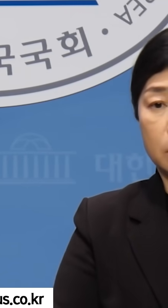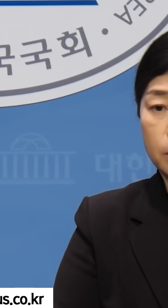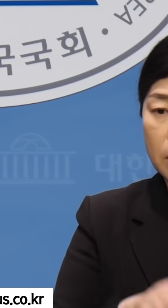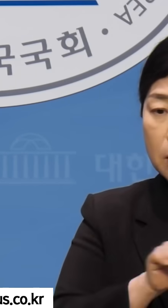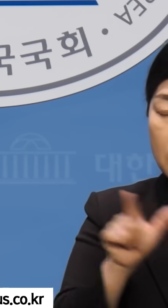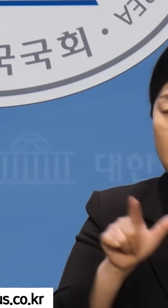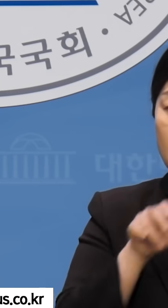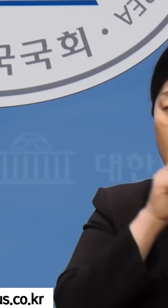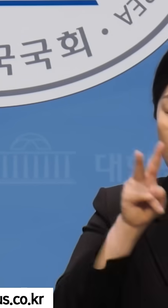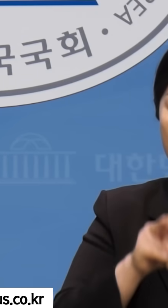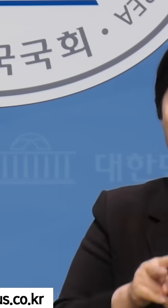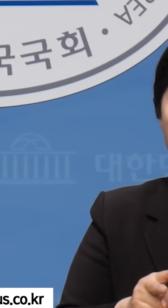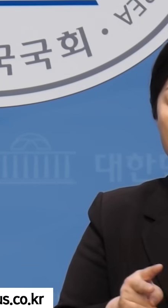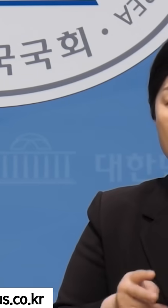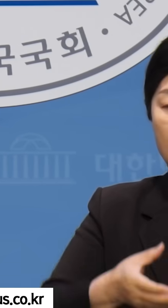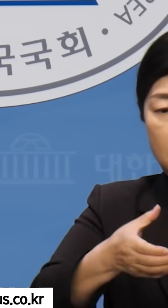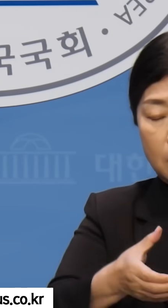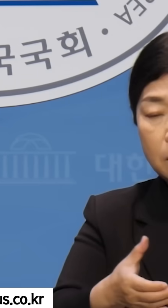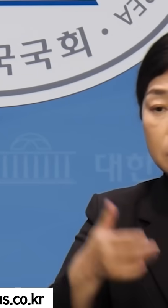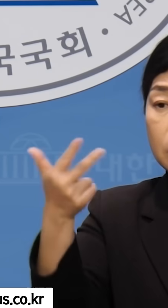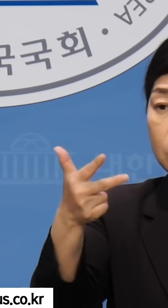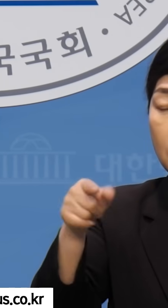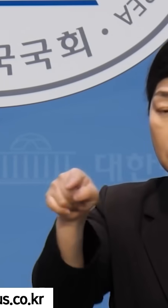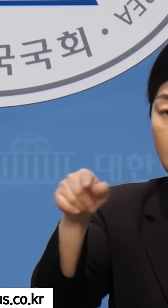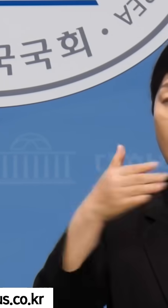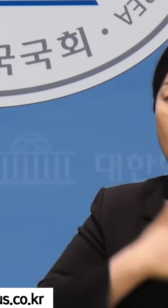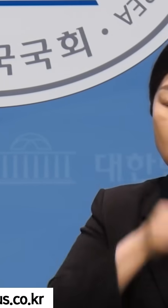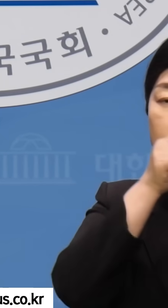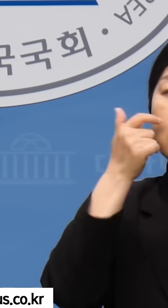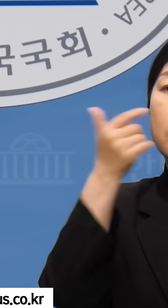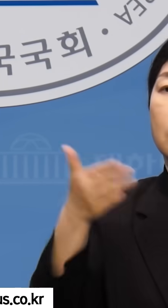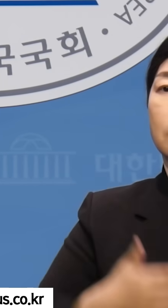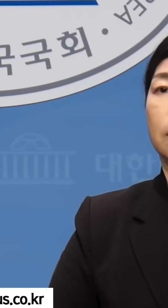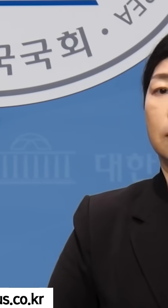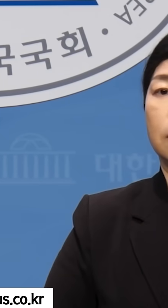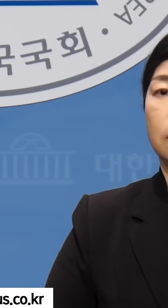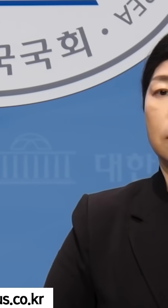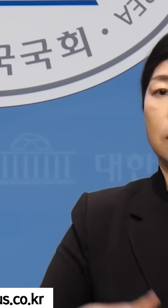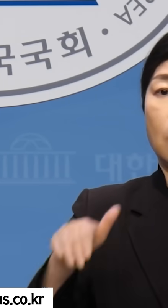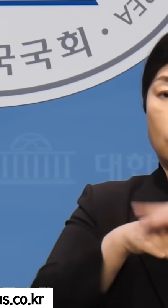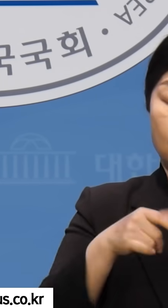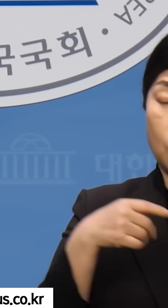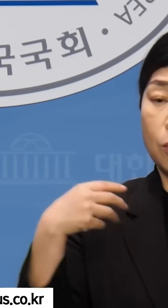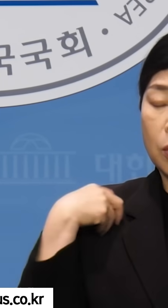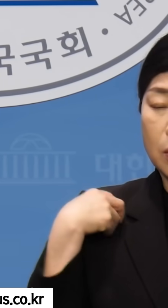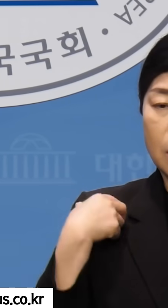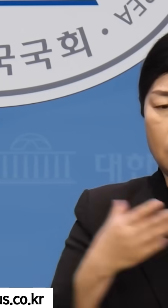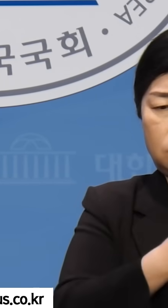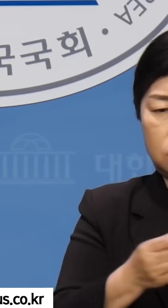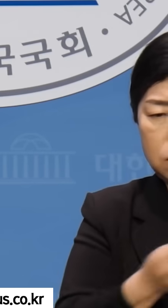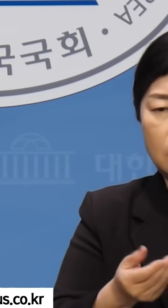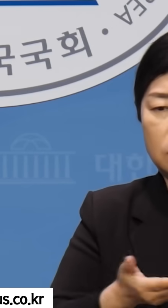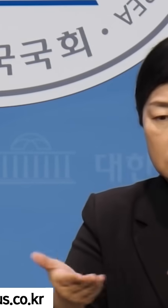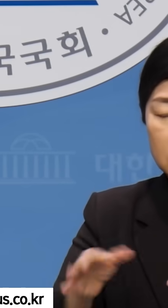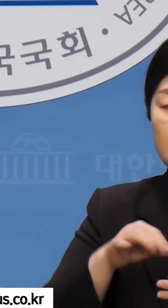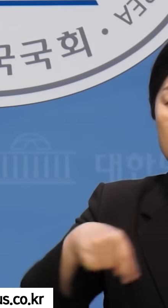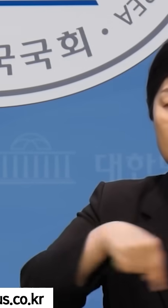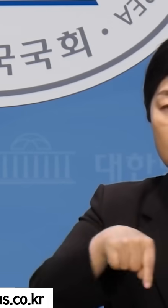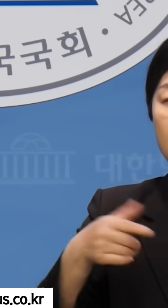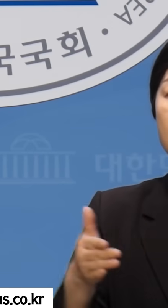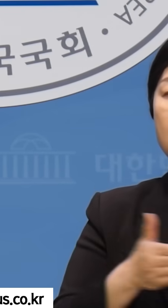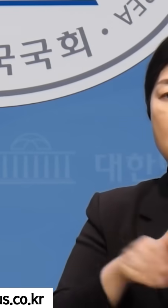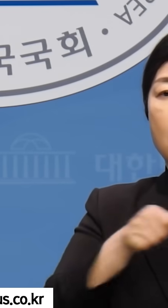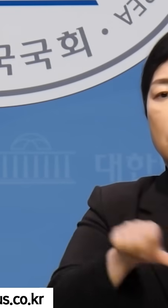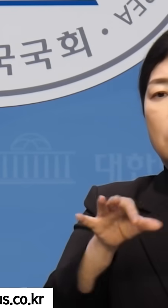가격이 7,000원이었던 사실을 알고 있습니까? 문재인 정부는 선심성 퍼주기 정책을 남발하여